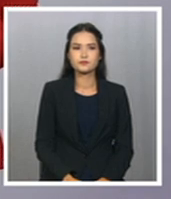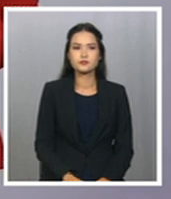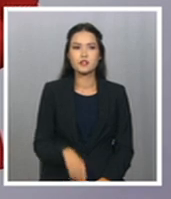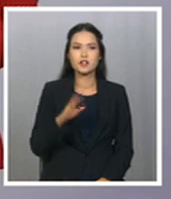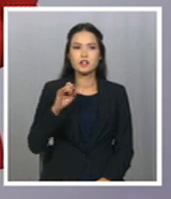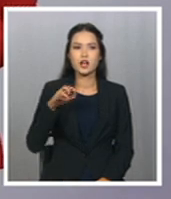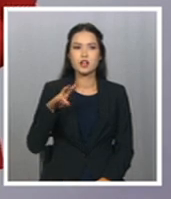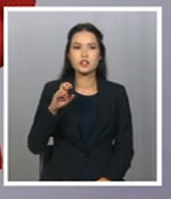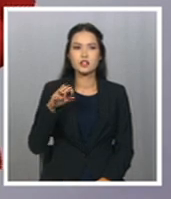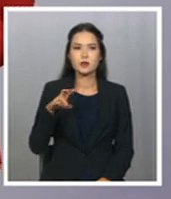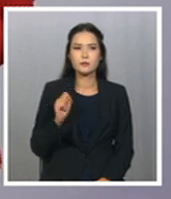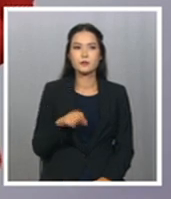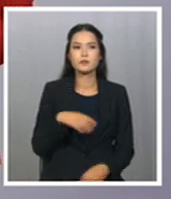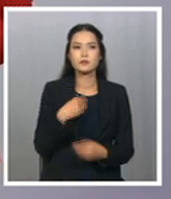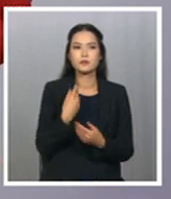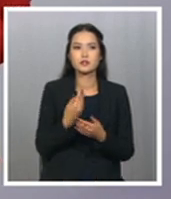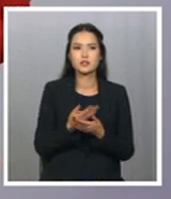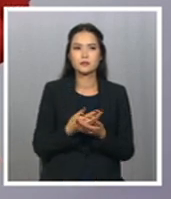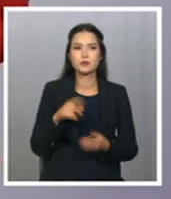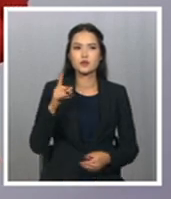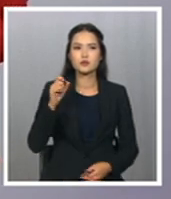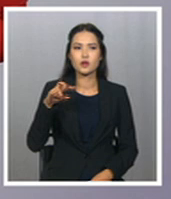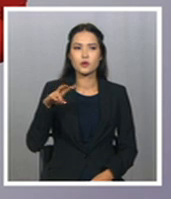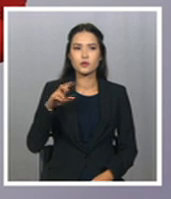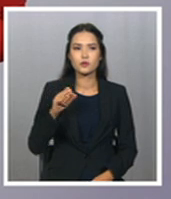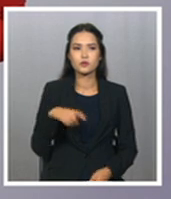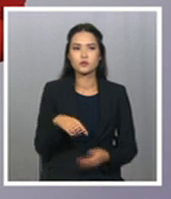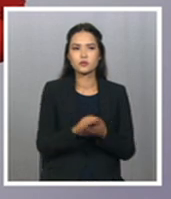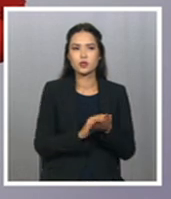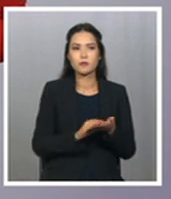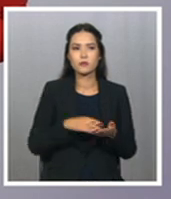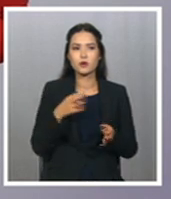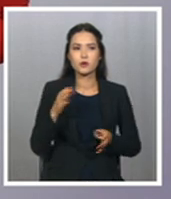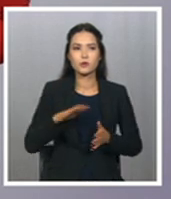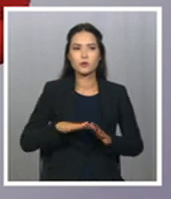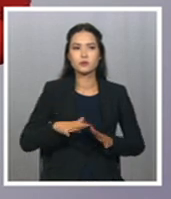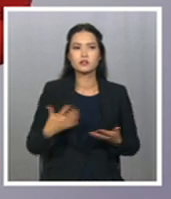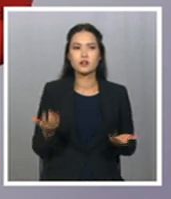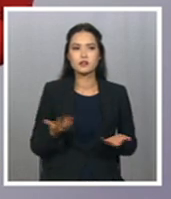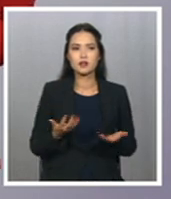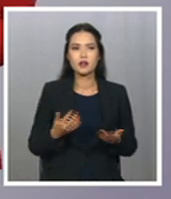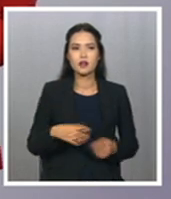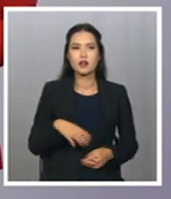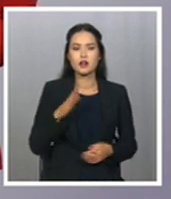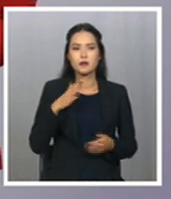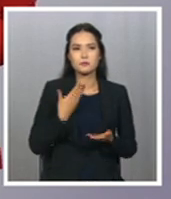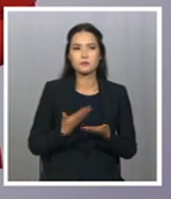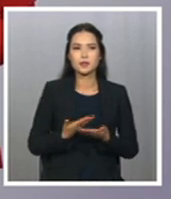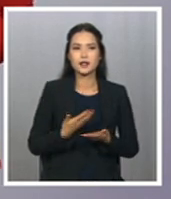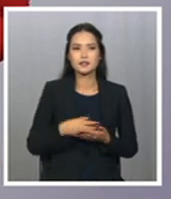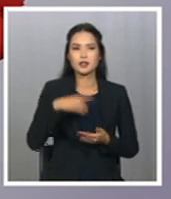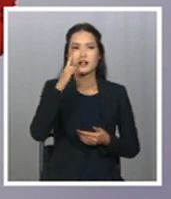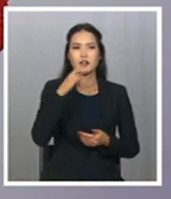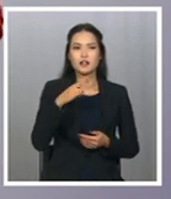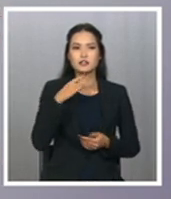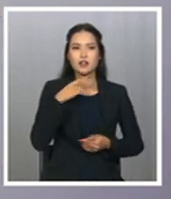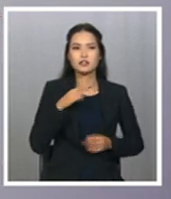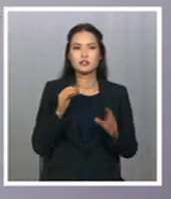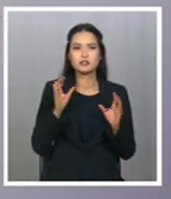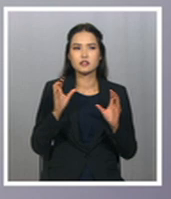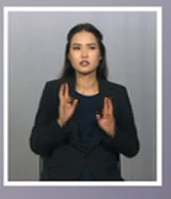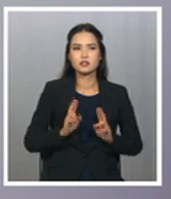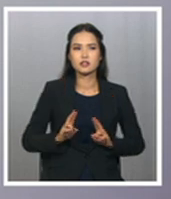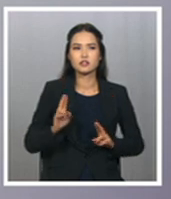Жанама кейіпкер Зайкүлдің шығармадағы орны қандай? Пікіріңізді қазақтың салт-дәстүрімен